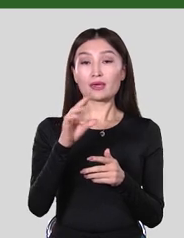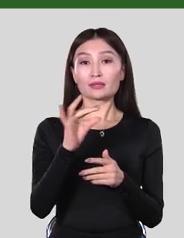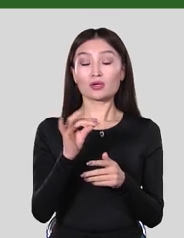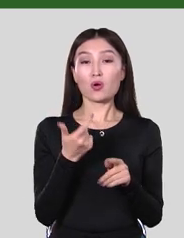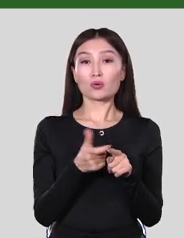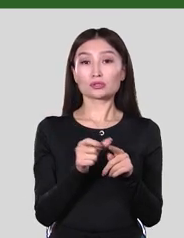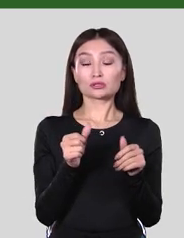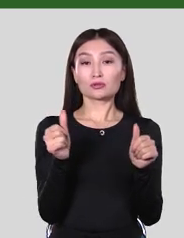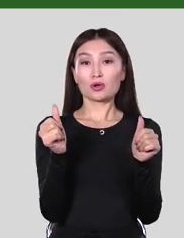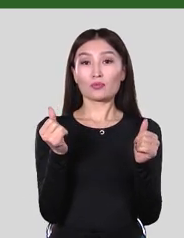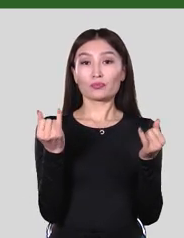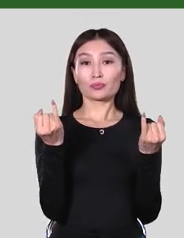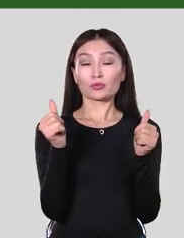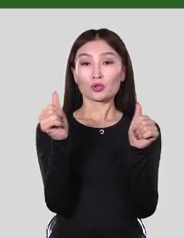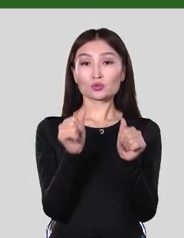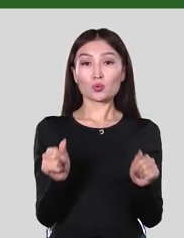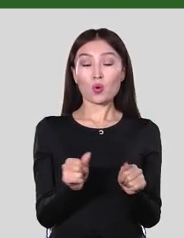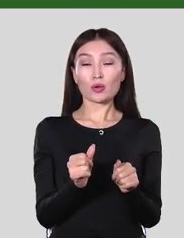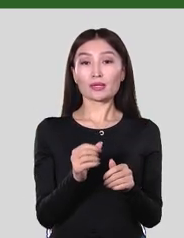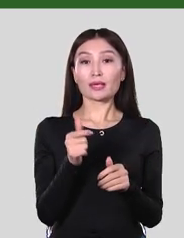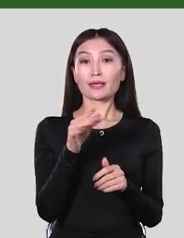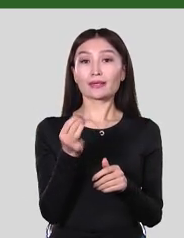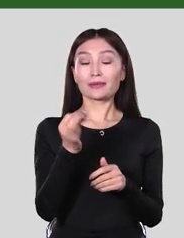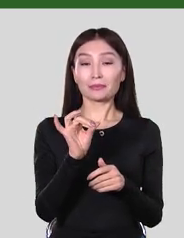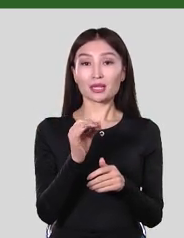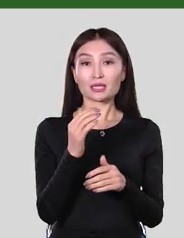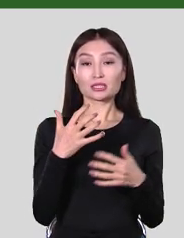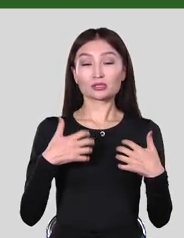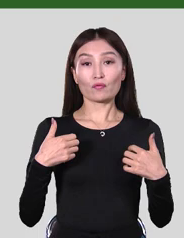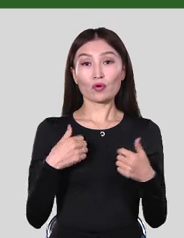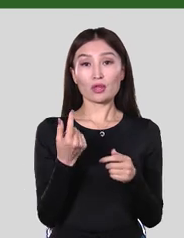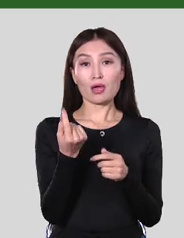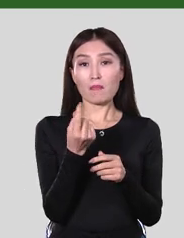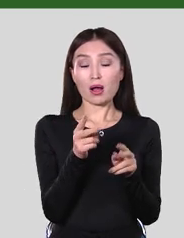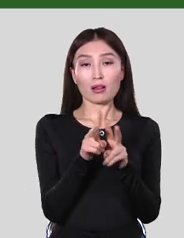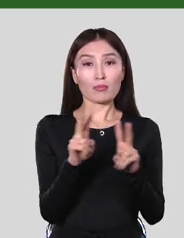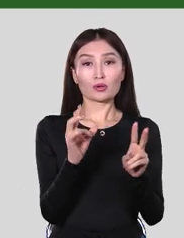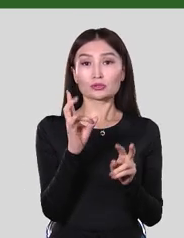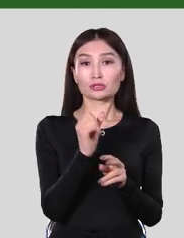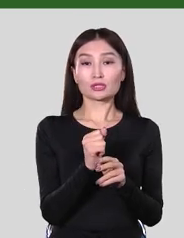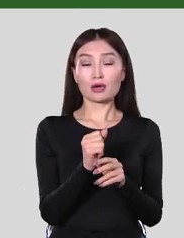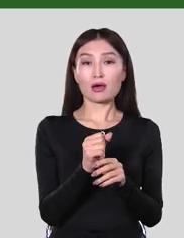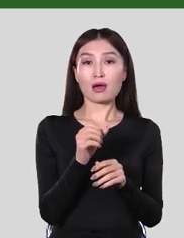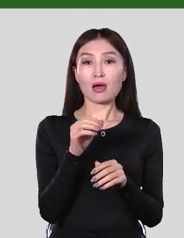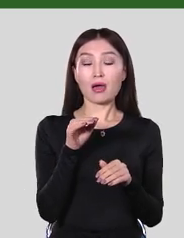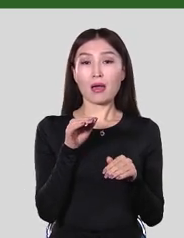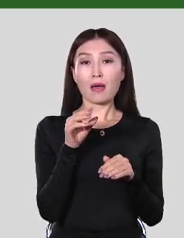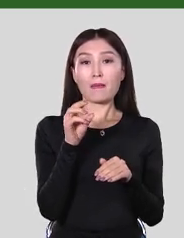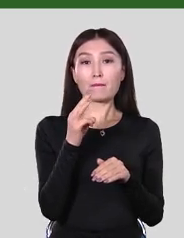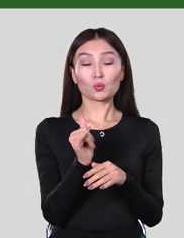очень стройный. Это подвижное и гибкое животное, мало похожего на косолапого